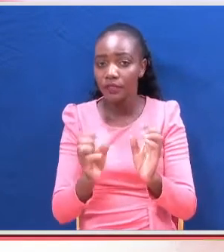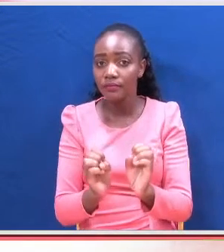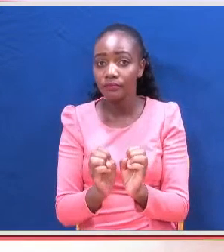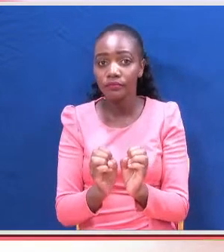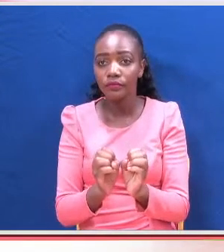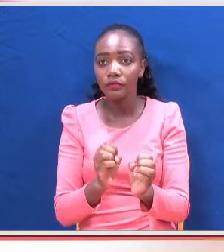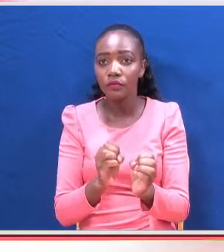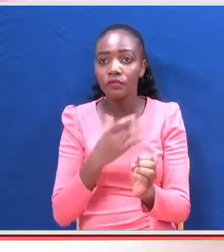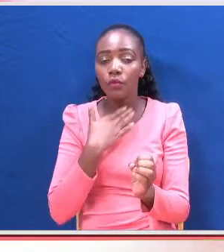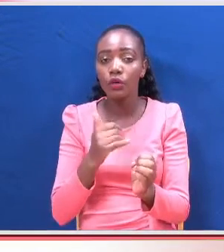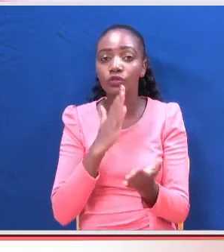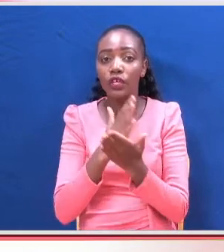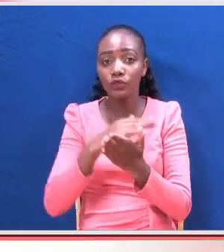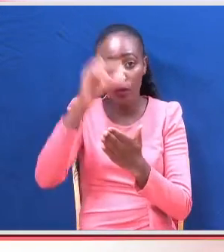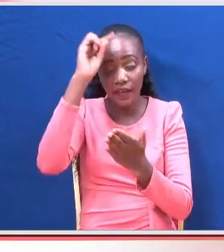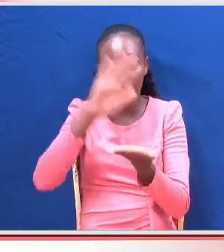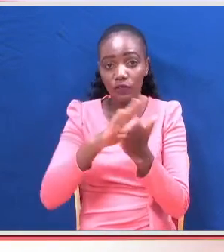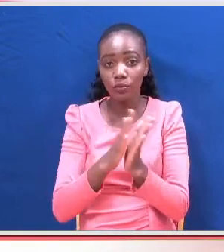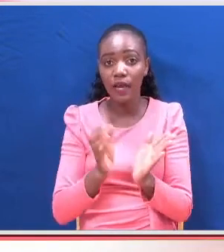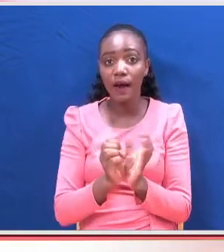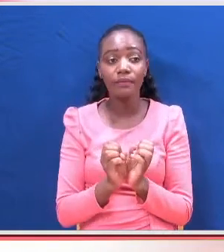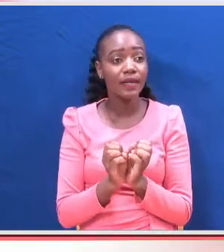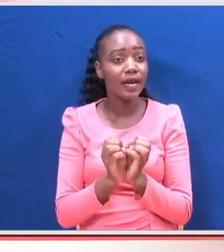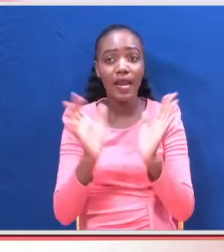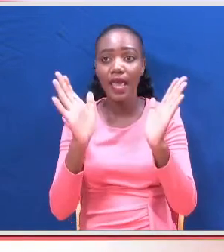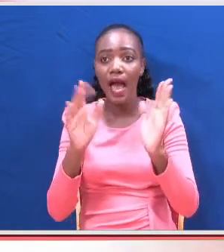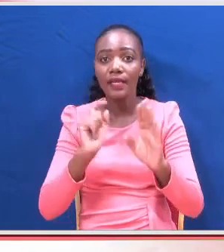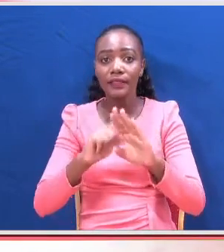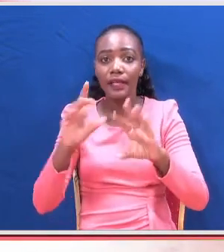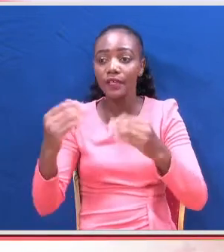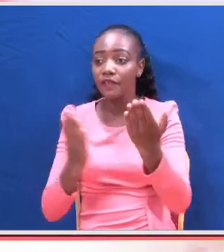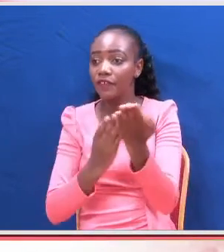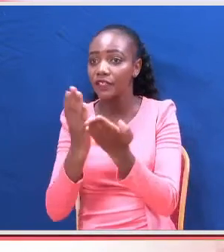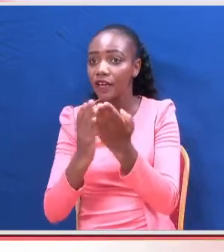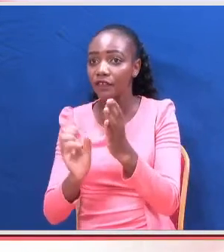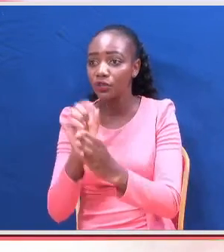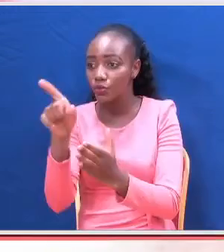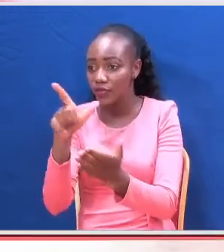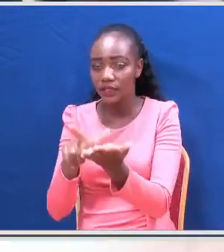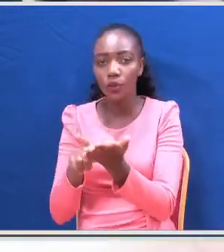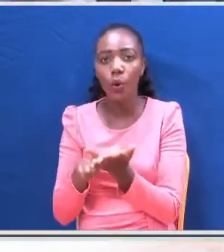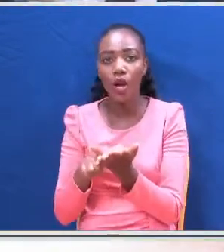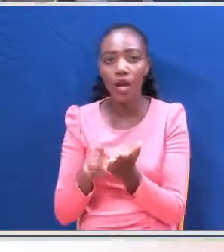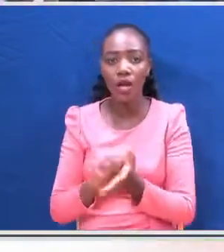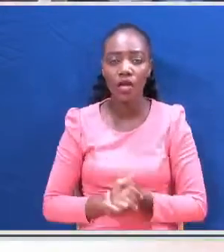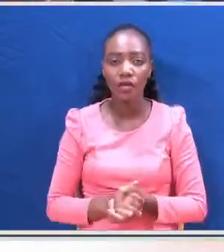upande wa serikali katika utoaji wa huduma kupitia mkopo huo.